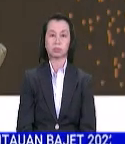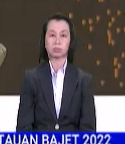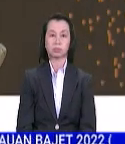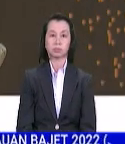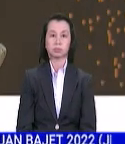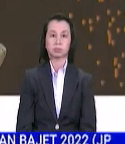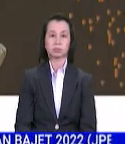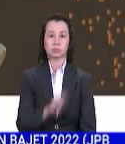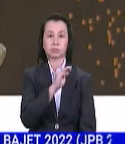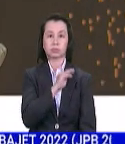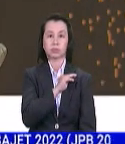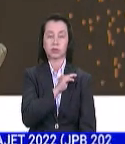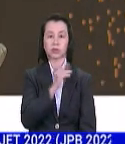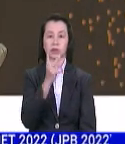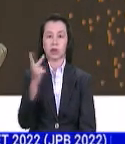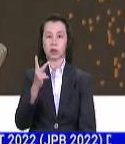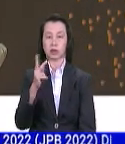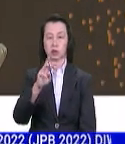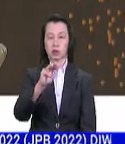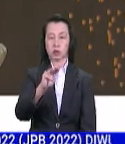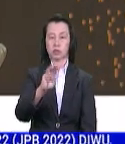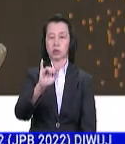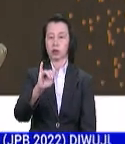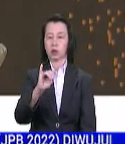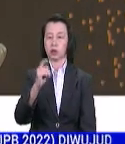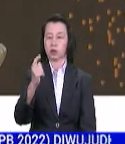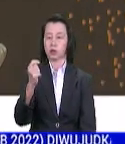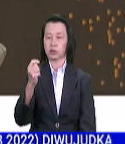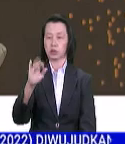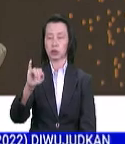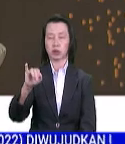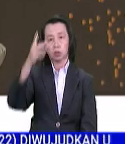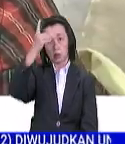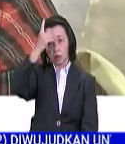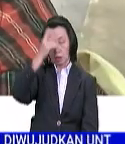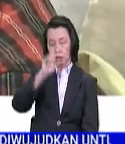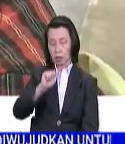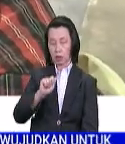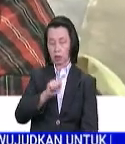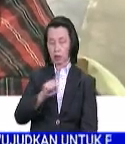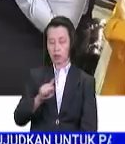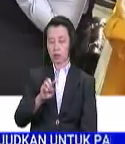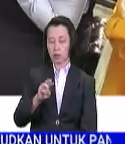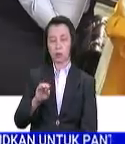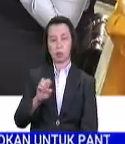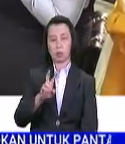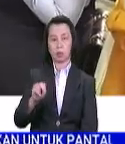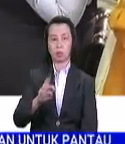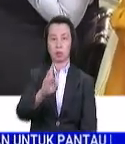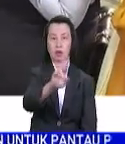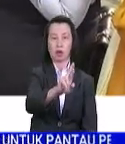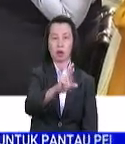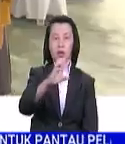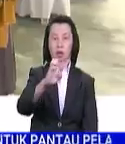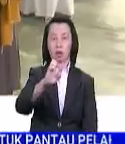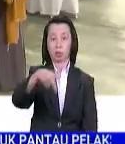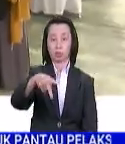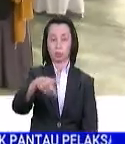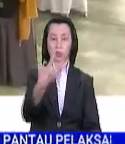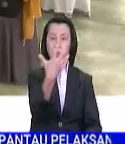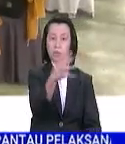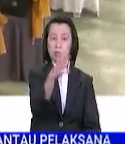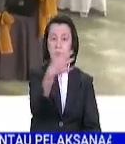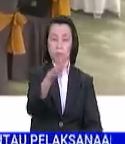menurut menteri konon perdagangan antar bangsa dan industri Datuk Sri Muhammad azmin Ali arsip yang meliputi